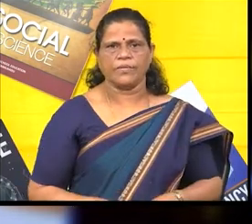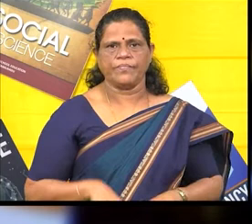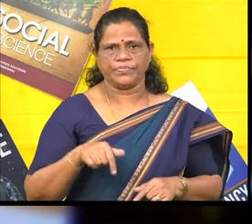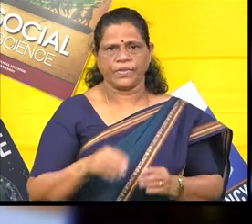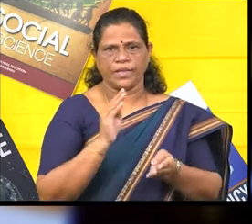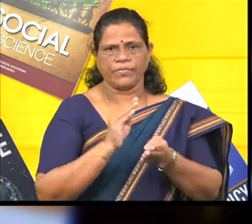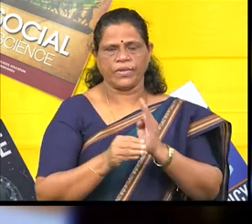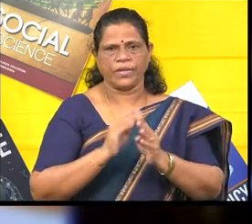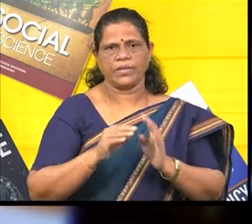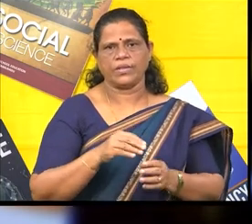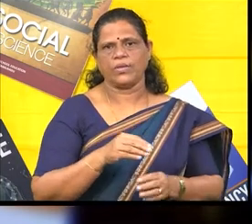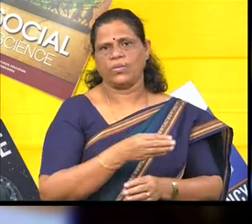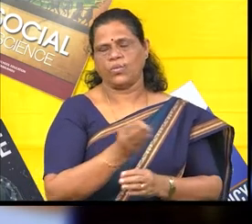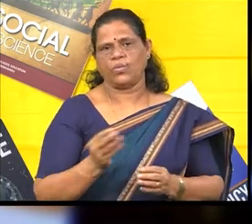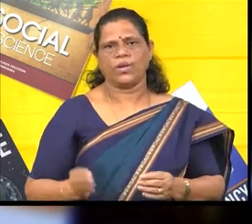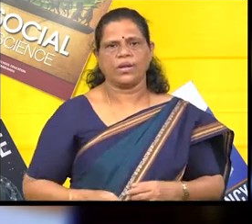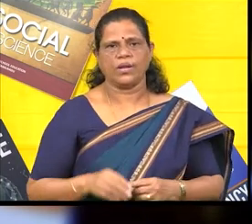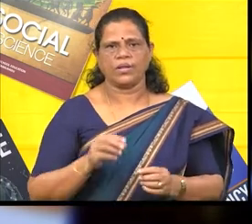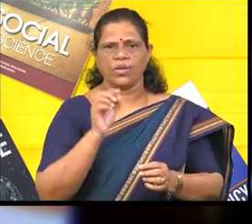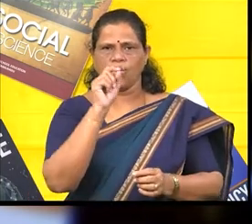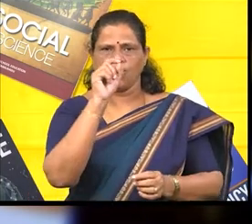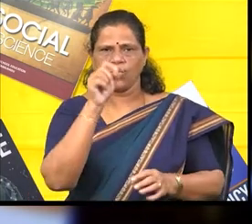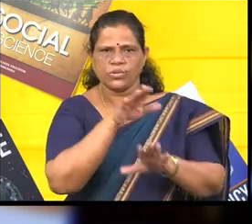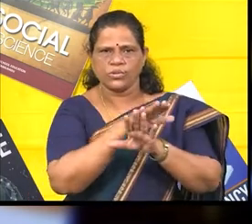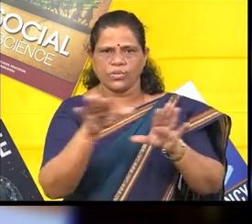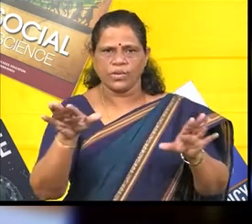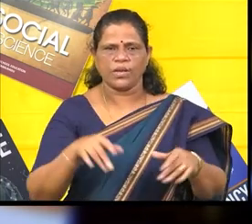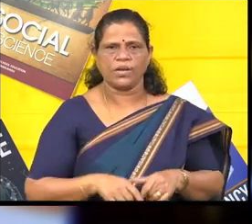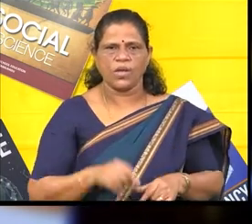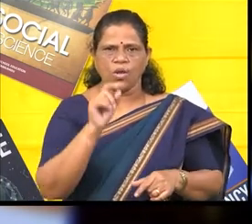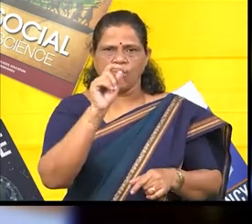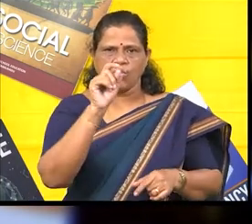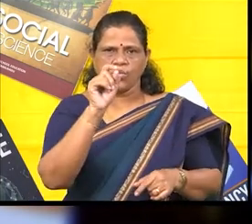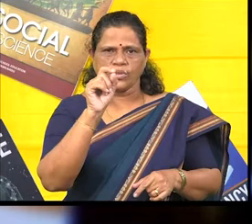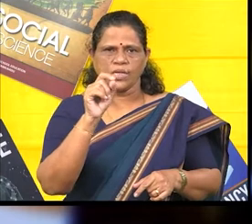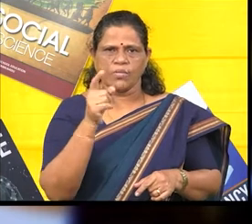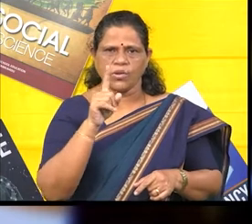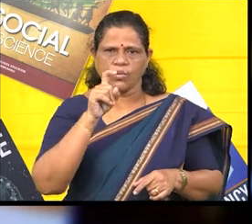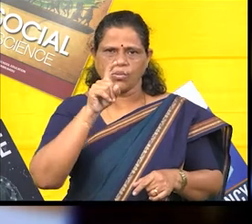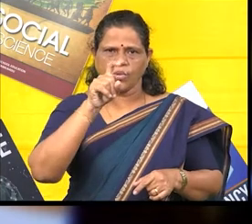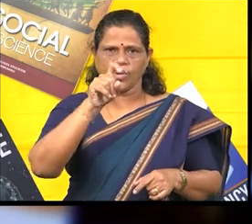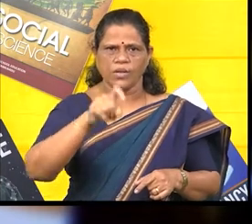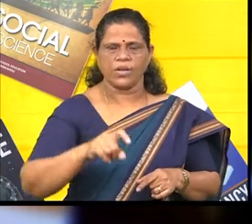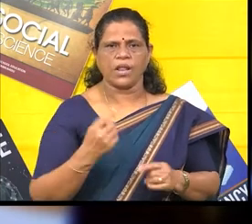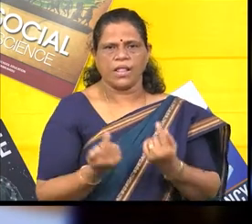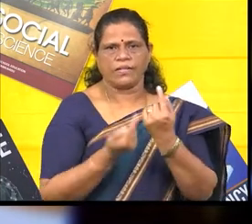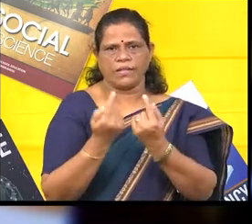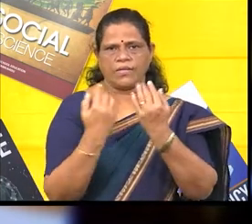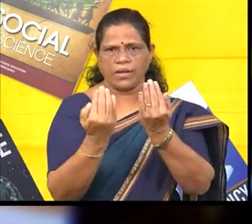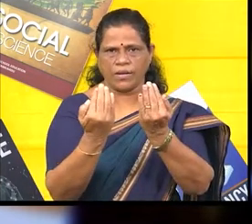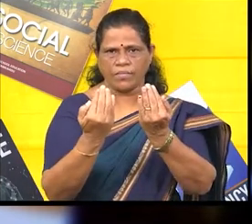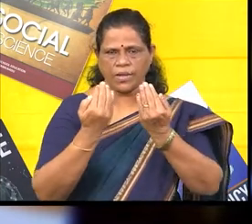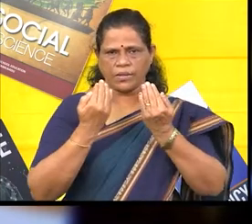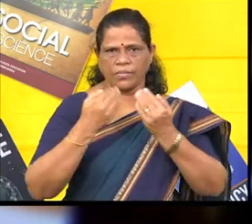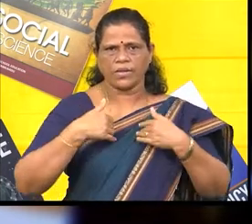அளிக்கப்படுகிறது இந்த வேதி உரங்கள். அடுத்ததாக பூச்சிக்கொல்லிகள். பூச்சிக்கொல்லிகளை பொறுத்தவரையிலும் பூச்சிகள் மற்றும் புழுக்களிலிருந்து